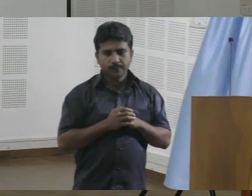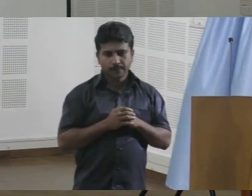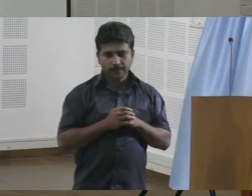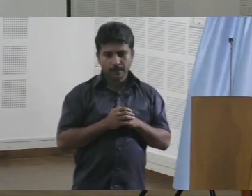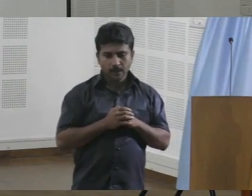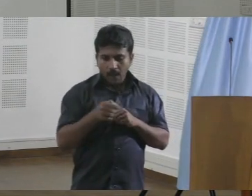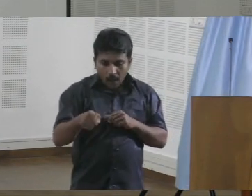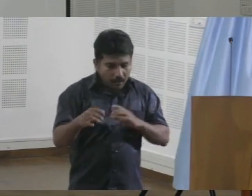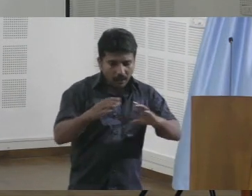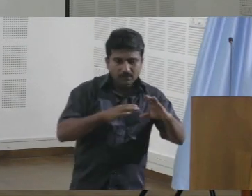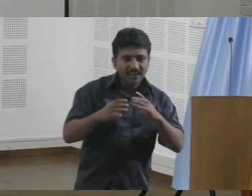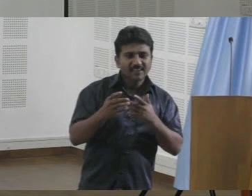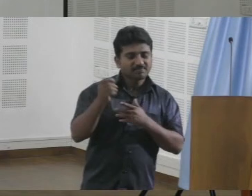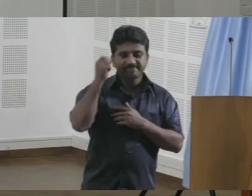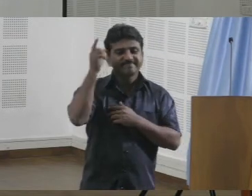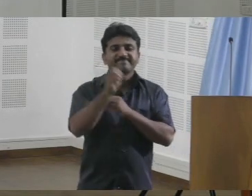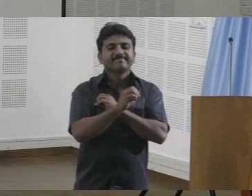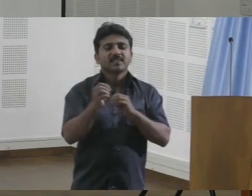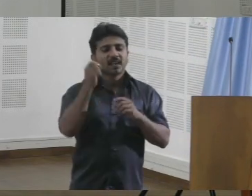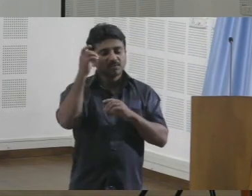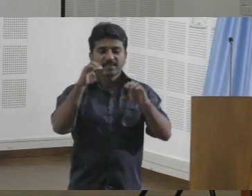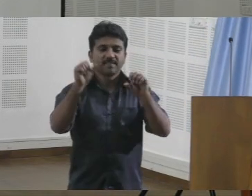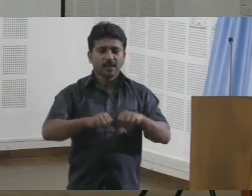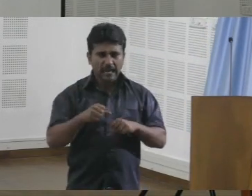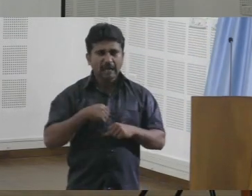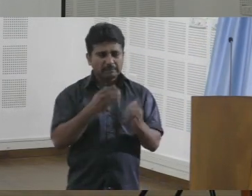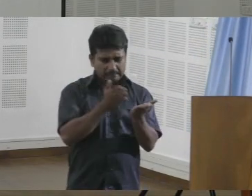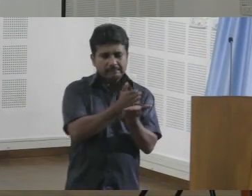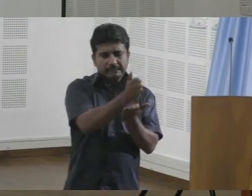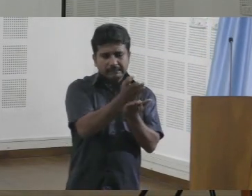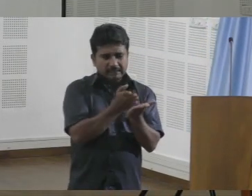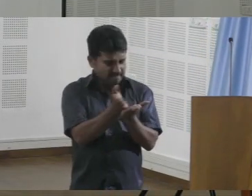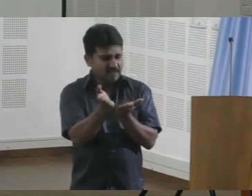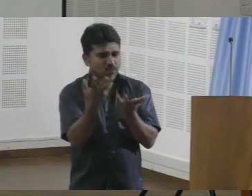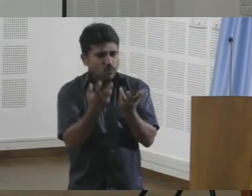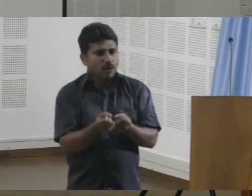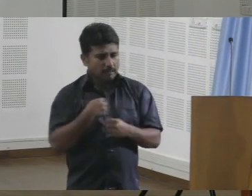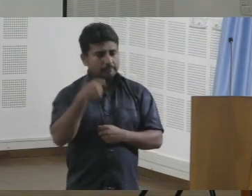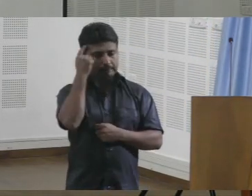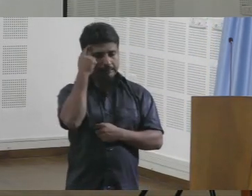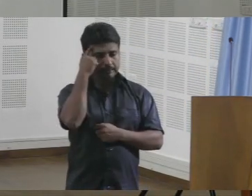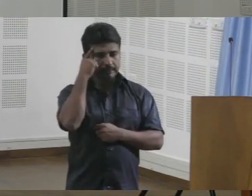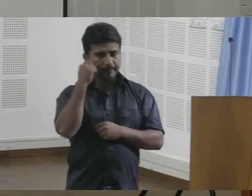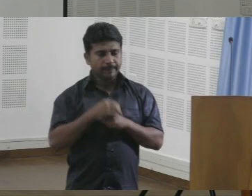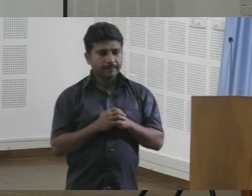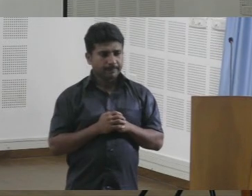അപ്പോൾ മറ്റുള്ളവർക്ക് മനസ്സിലാവുന്നു, അപ്പൊ എനിക്ക് മനസ്സിലായി വേറൊരു മോഡ് ഓഫ് കമ്മ്യൂണിക്കേഷൻ എന്തായാലും ചെയ്യണമെന്ന്.